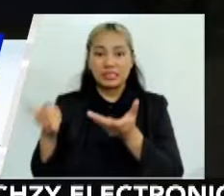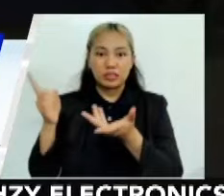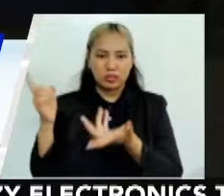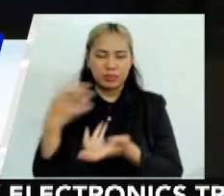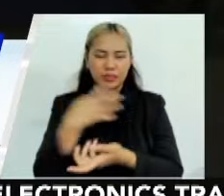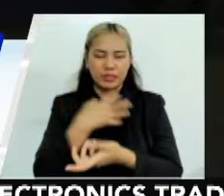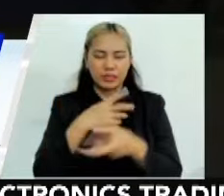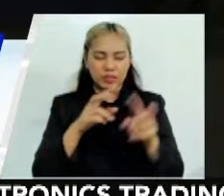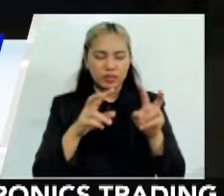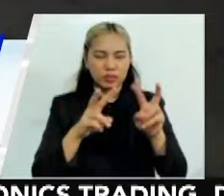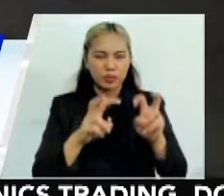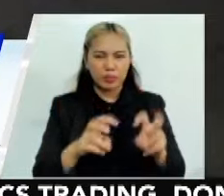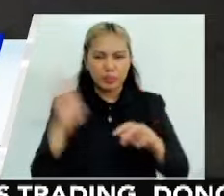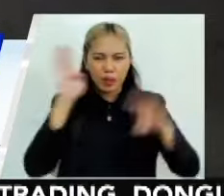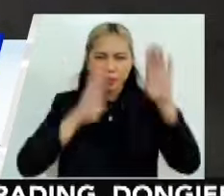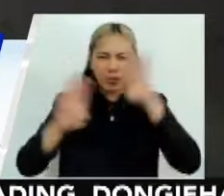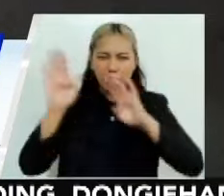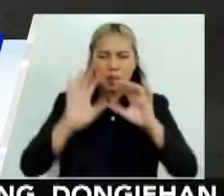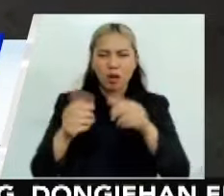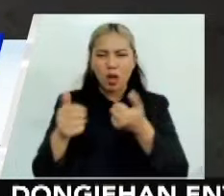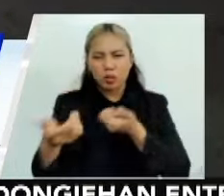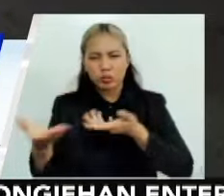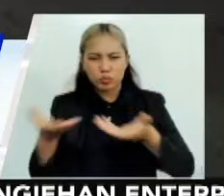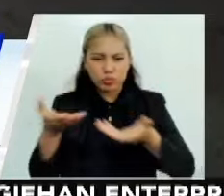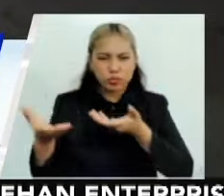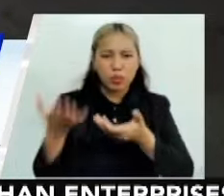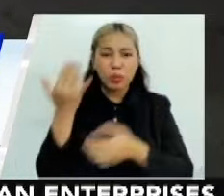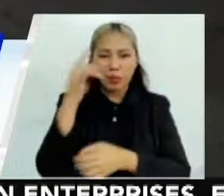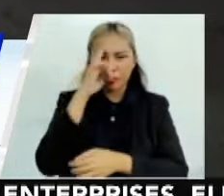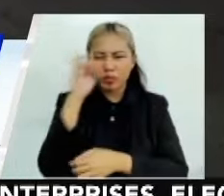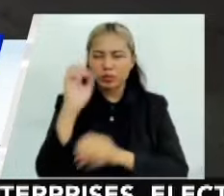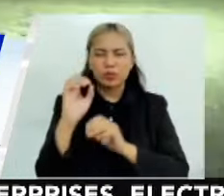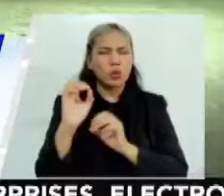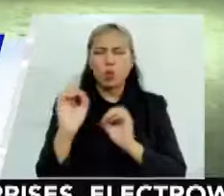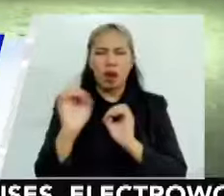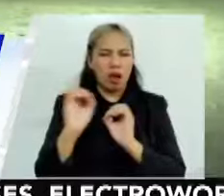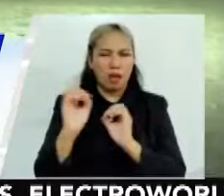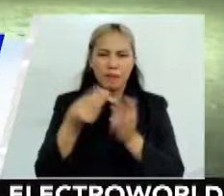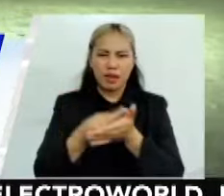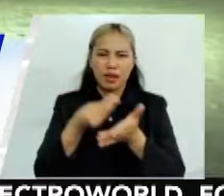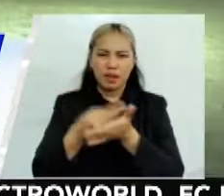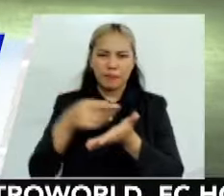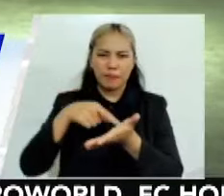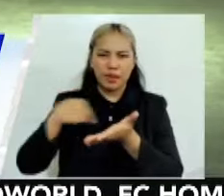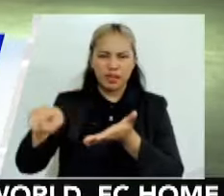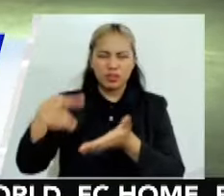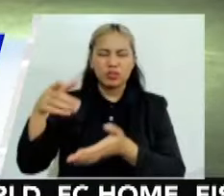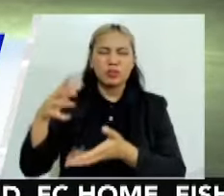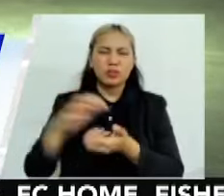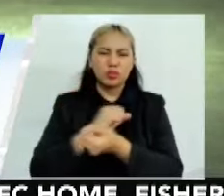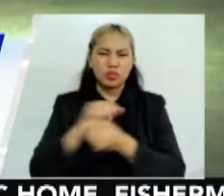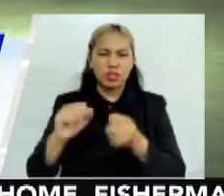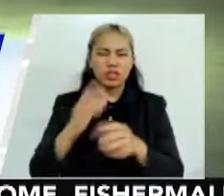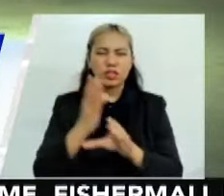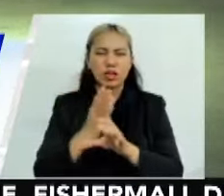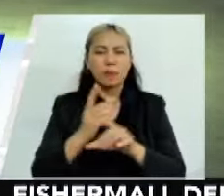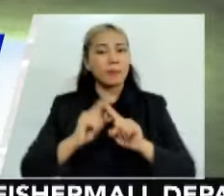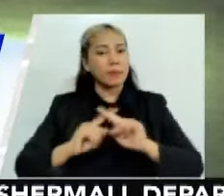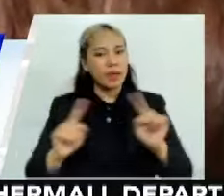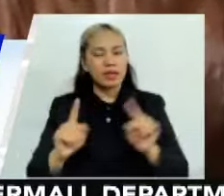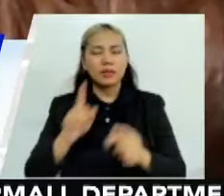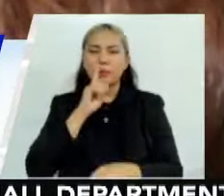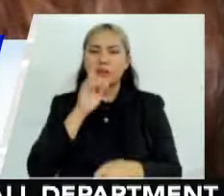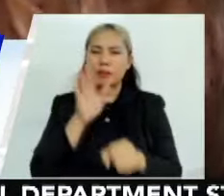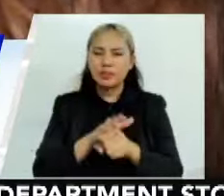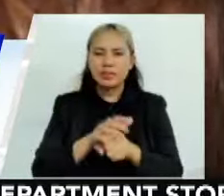sa pakikipag-areglo. Wala raw kasi siyang pambayad sa mga nasirang sasakyan. Nangako naman siyang hindi tatakbuhan ang kanyang mga